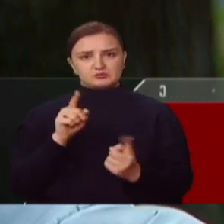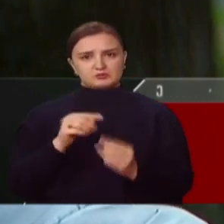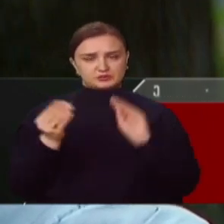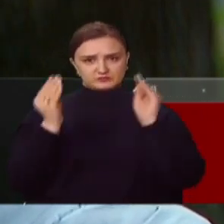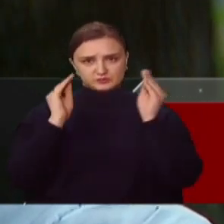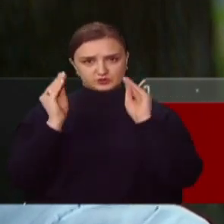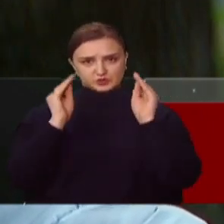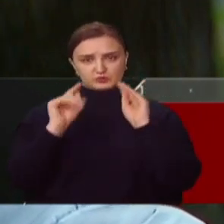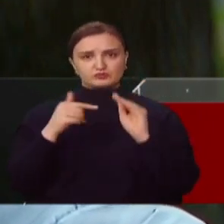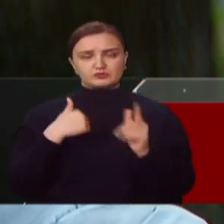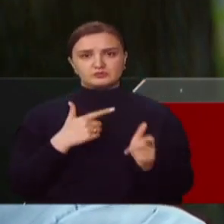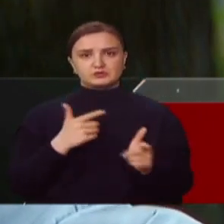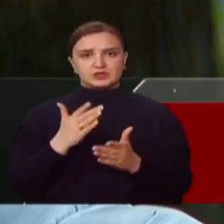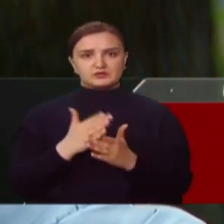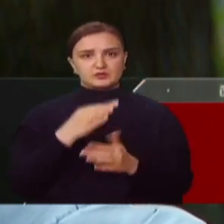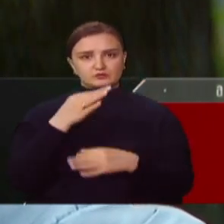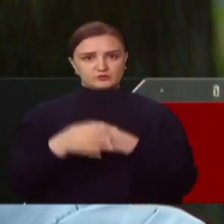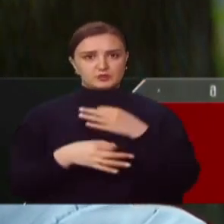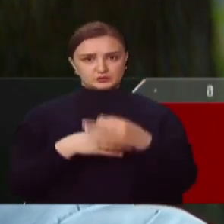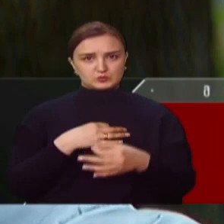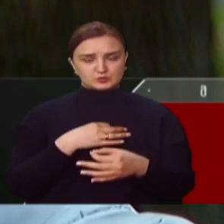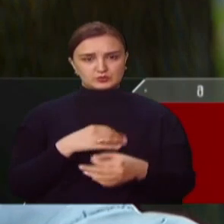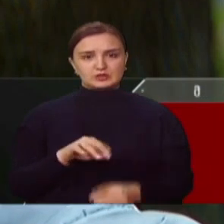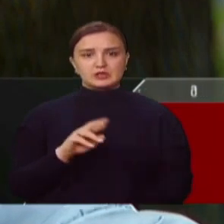მათ გავცეთ ეს პასუხები და